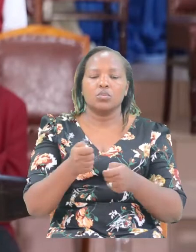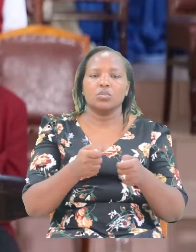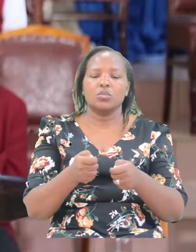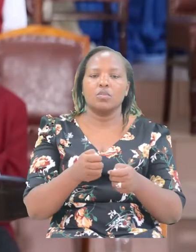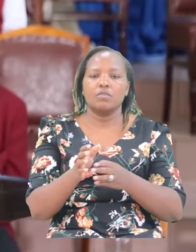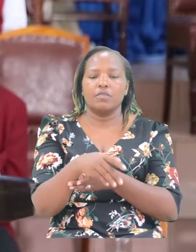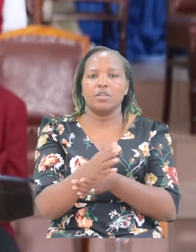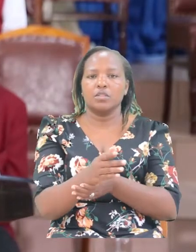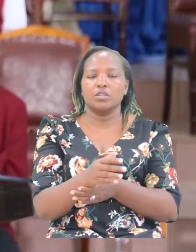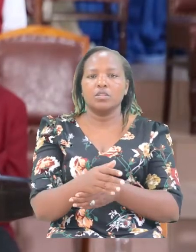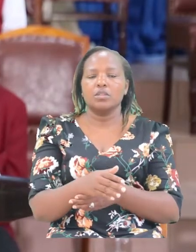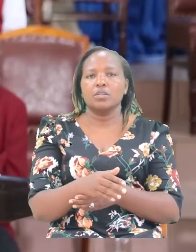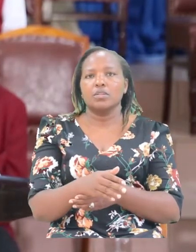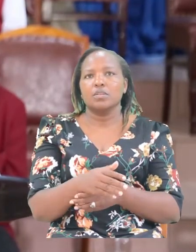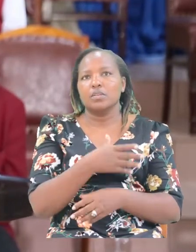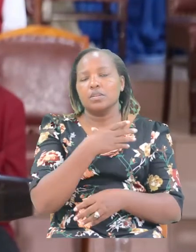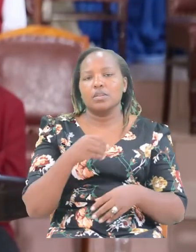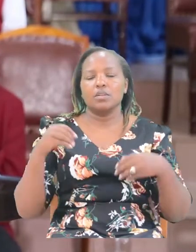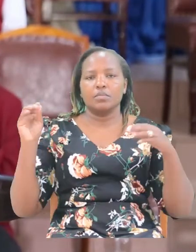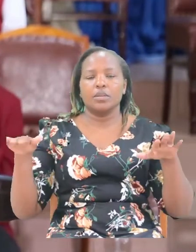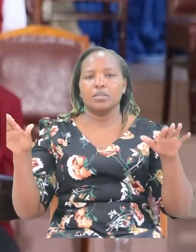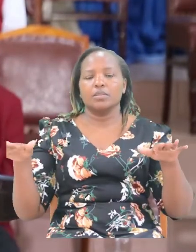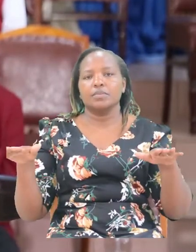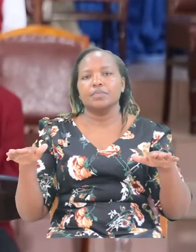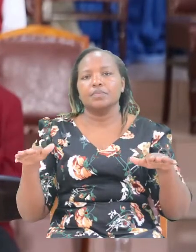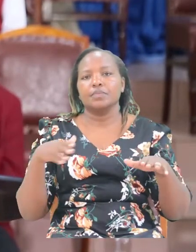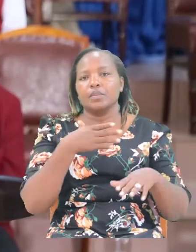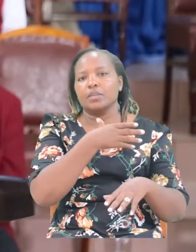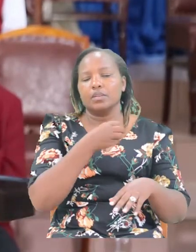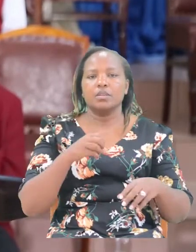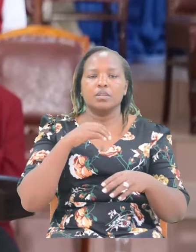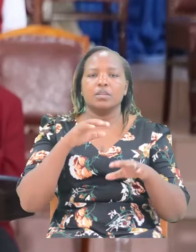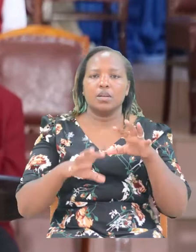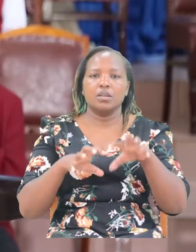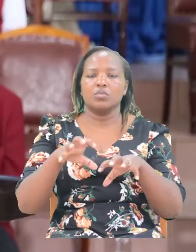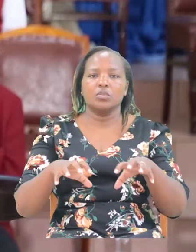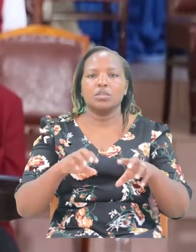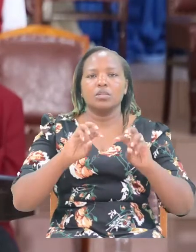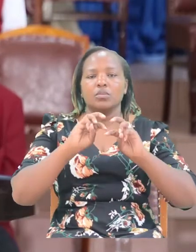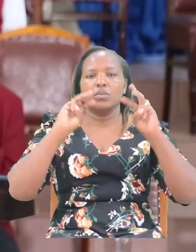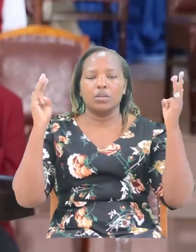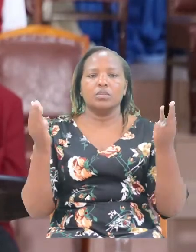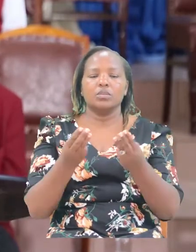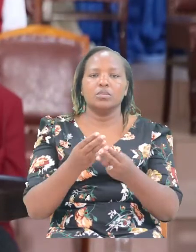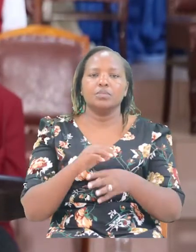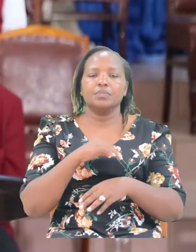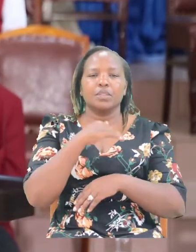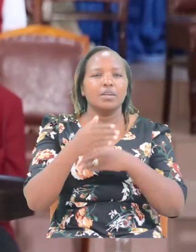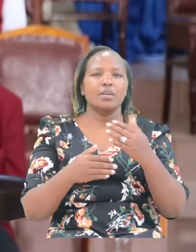samaki wa baharini na ndege wa angani na wanyama na nchi yote pia, na kila